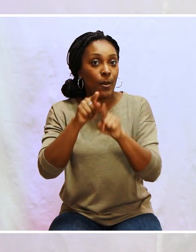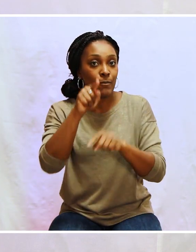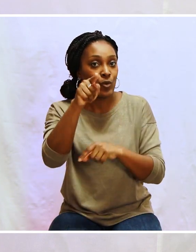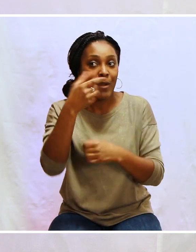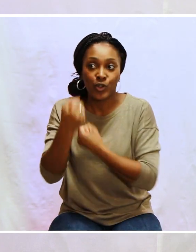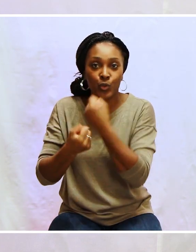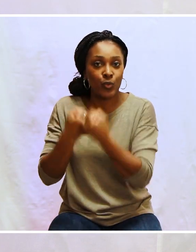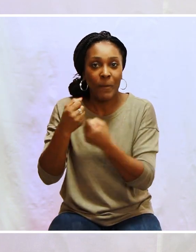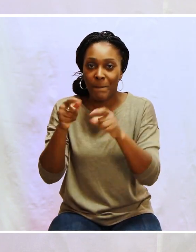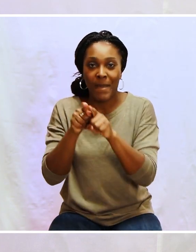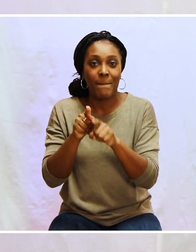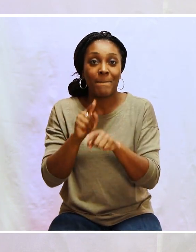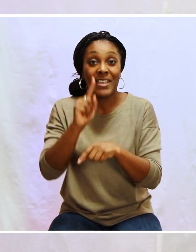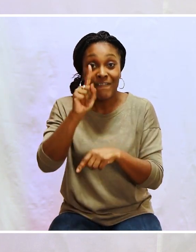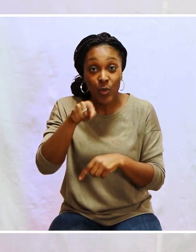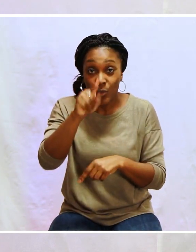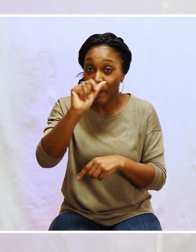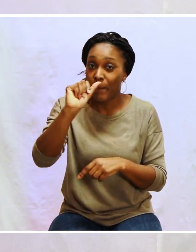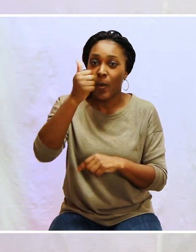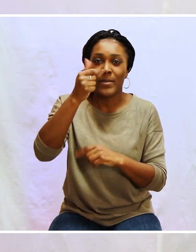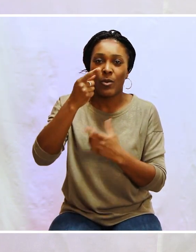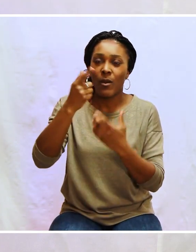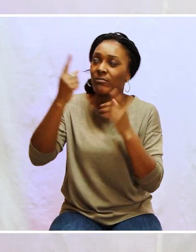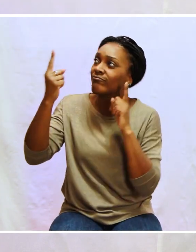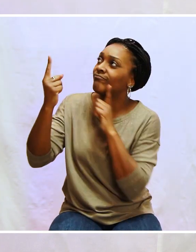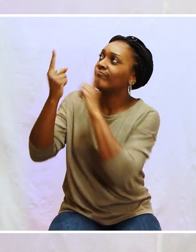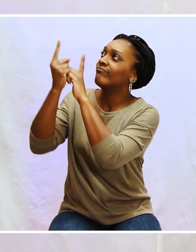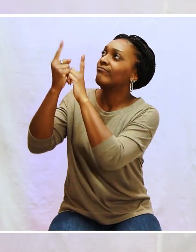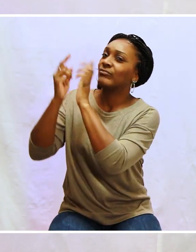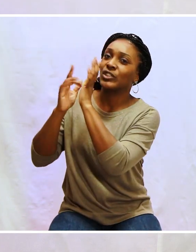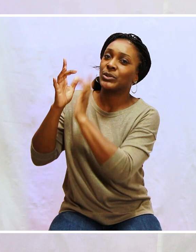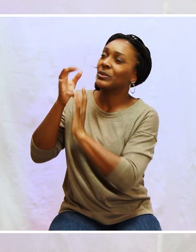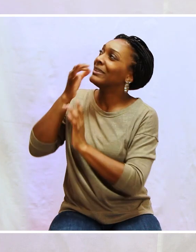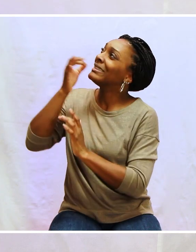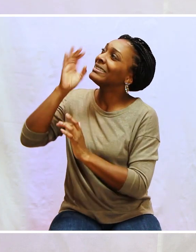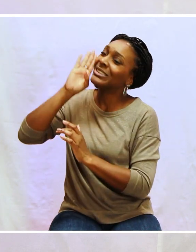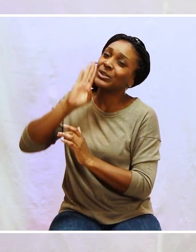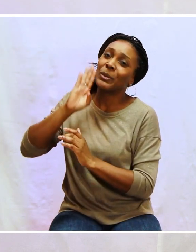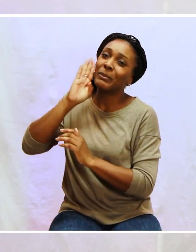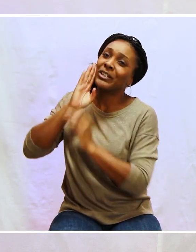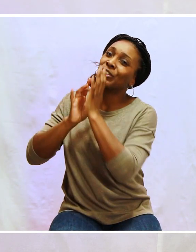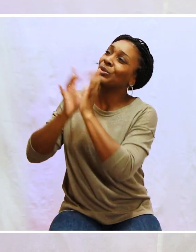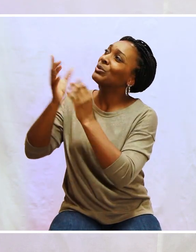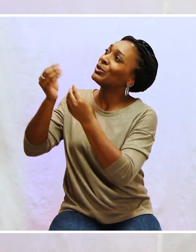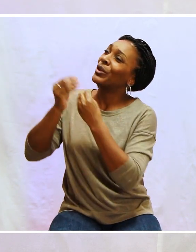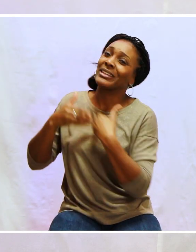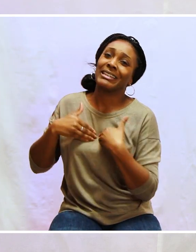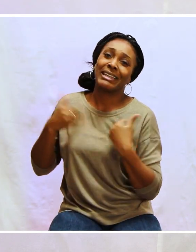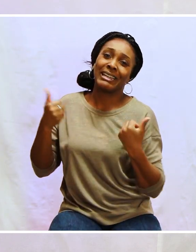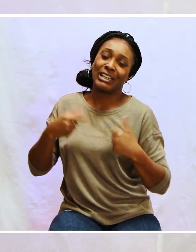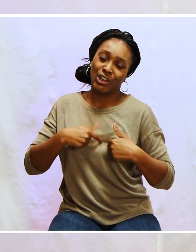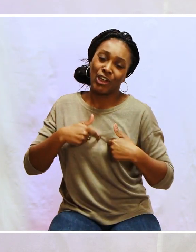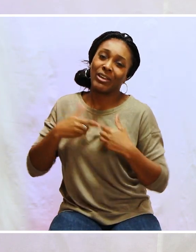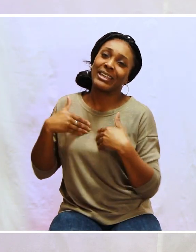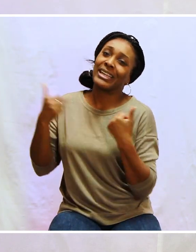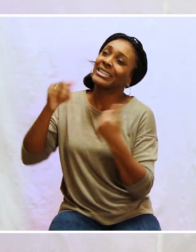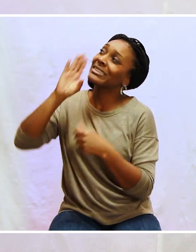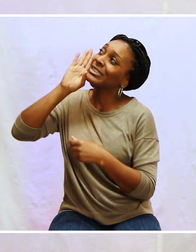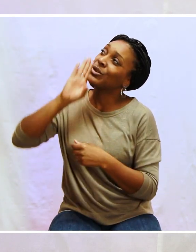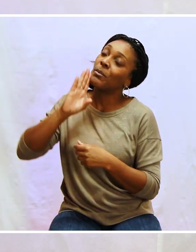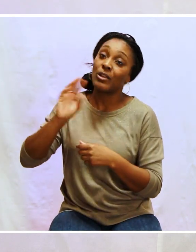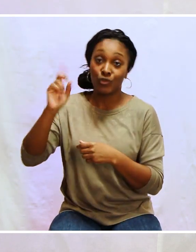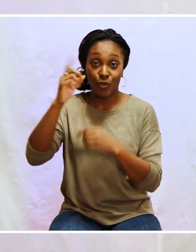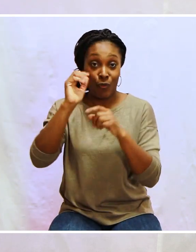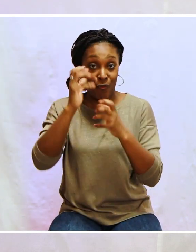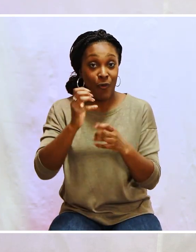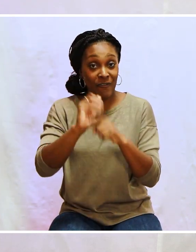Mais avant cela, il faut que tu viennes simplement à la croix et que tu demandes à Jésus-Christ eh bien, de guérir ton cœur aujourd'hui. Et Dieu veut le